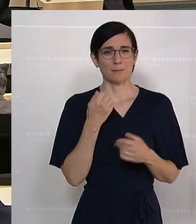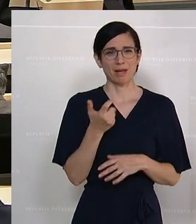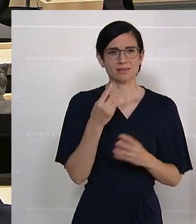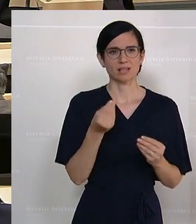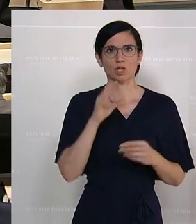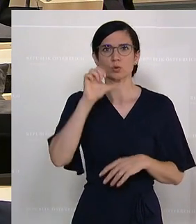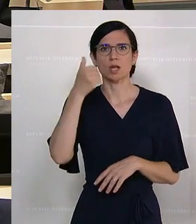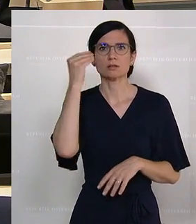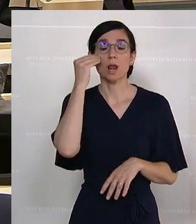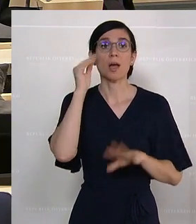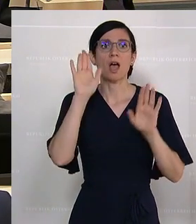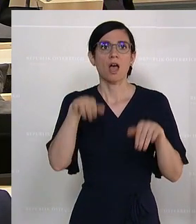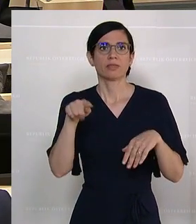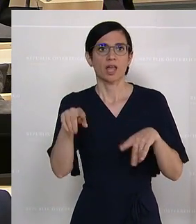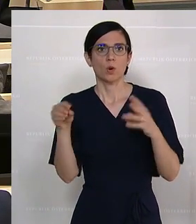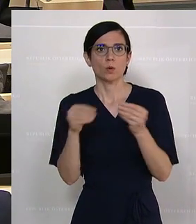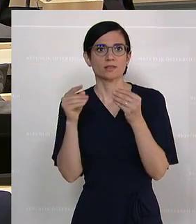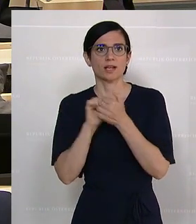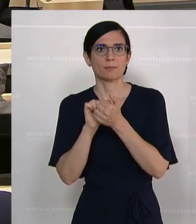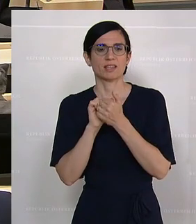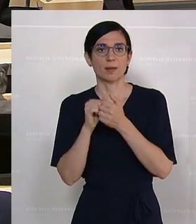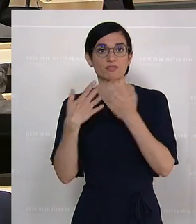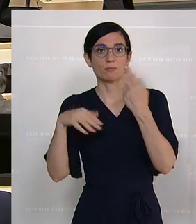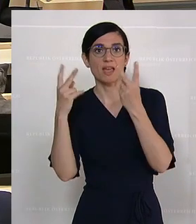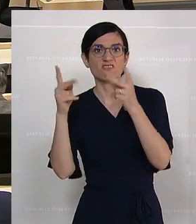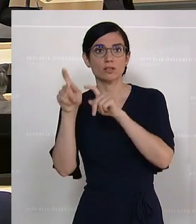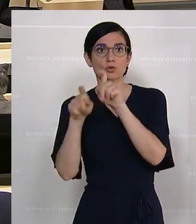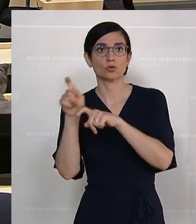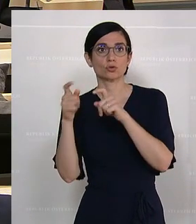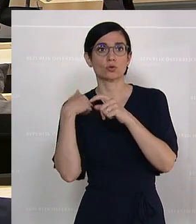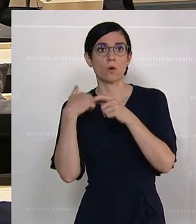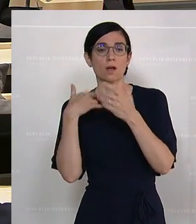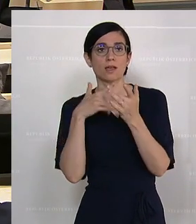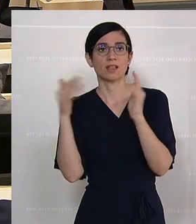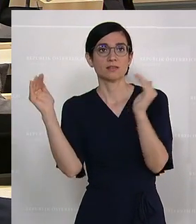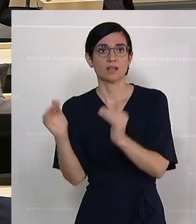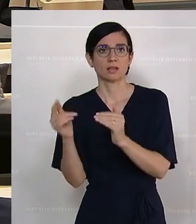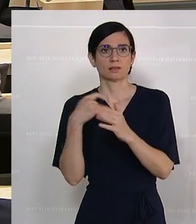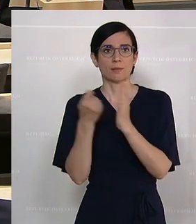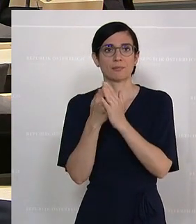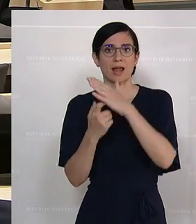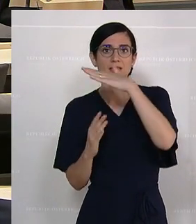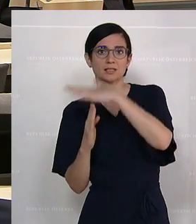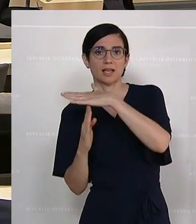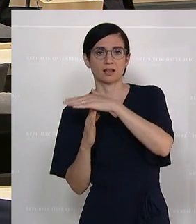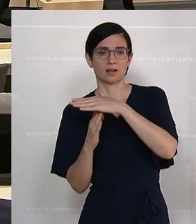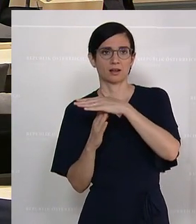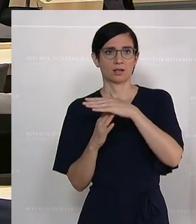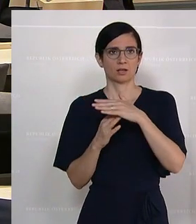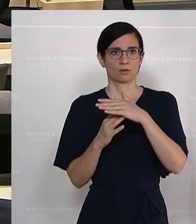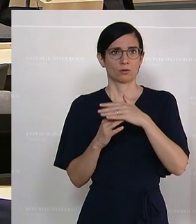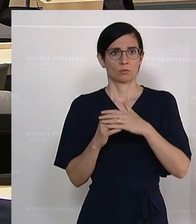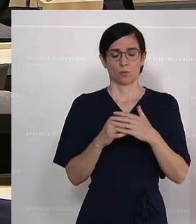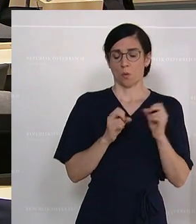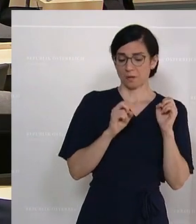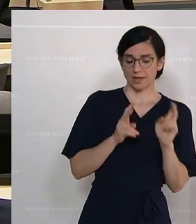mir ist es ja auch so gegangen mehrwertsteuersenkungen preis decken ich behaupte ja nicht dass man test nicht denken soll